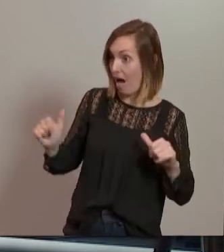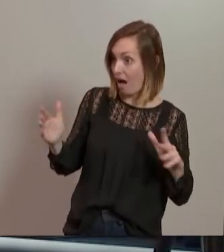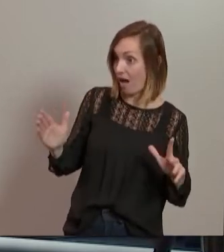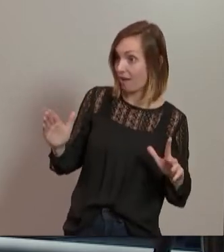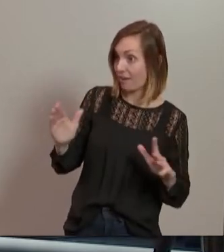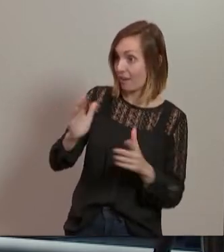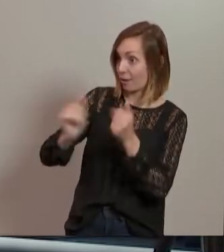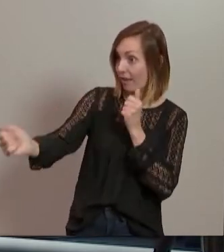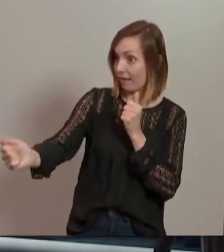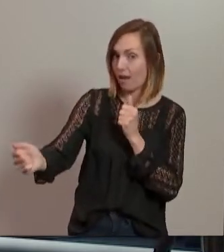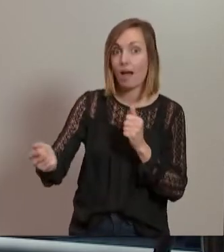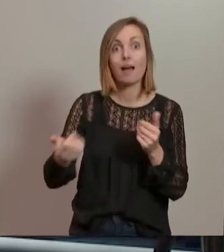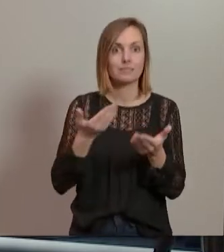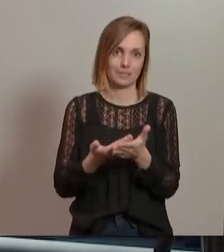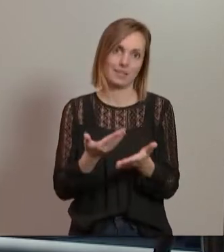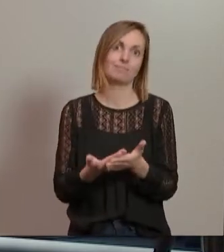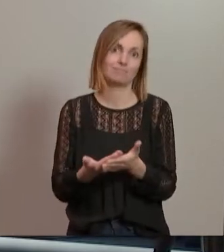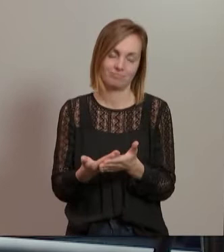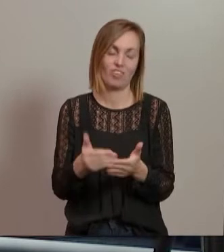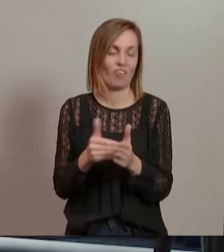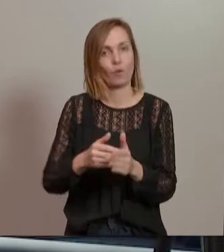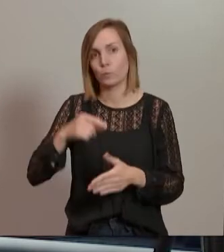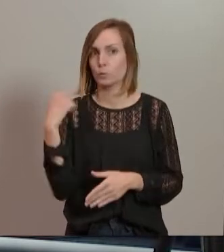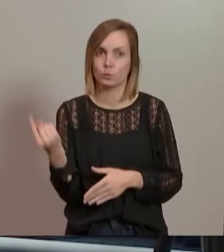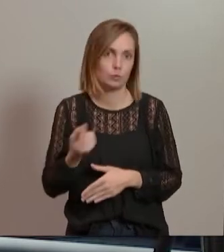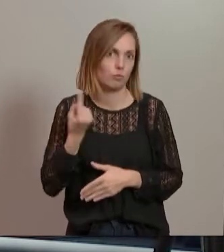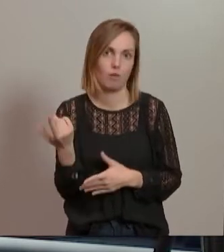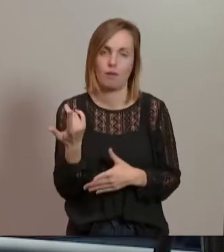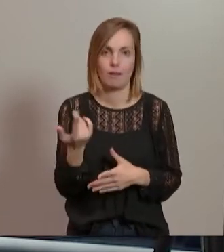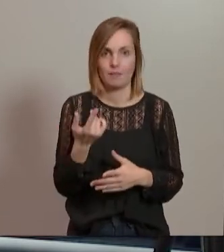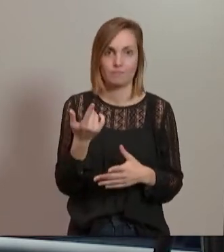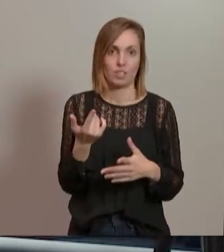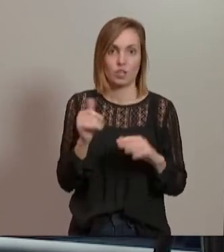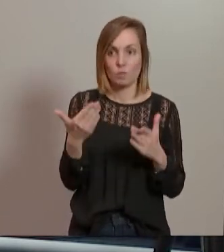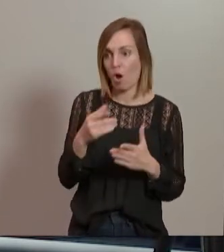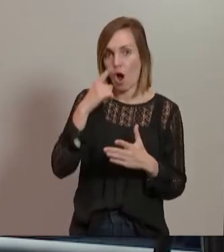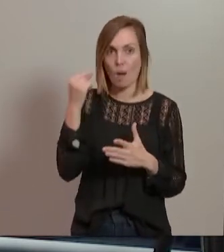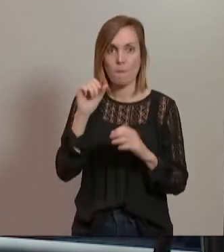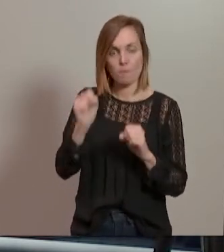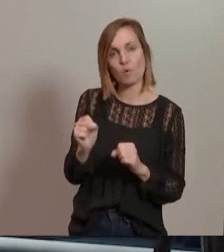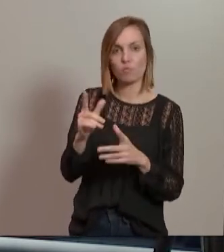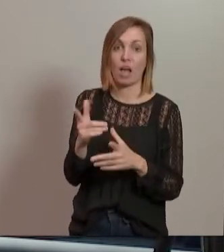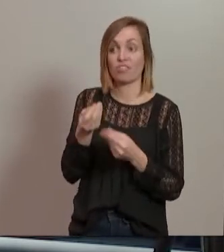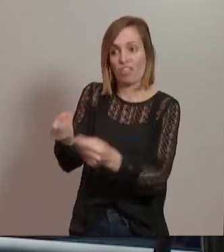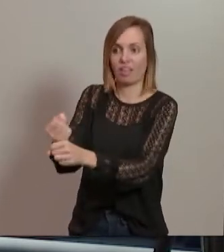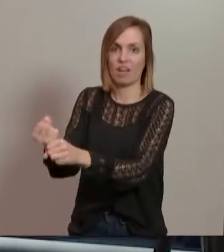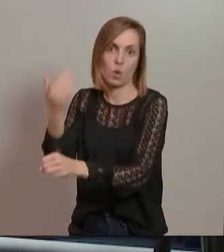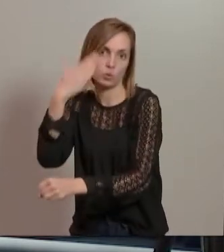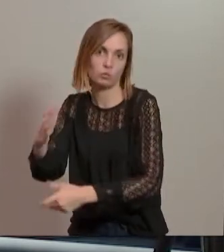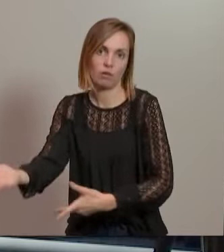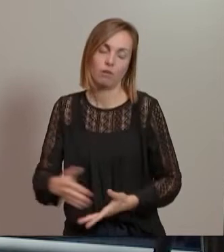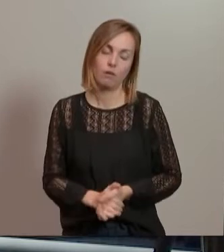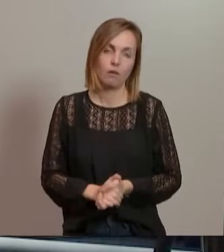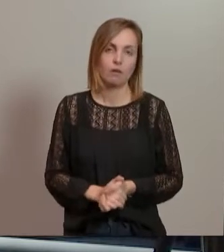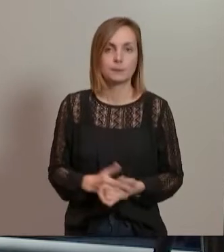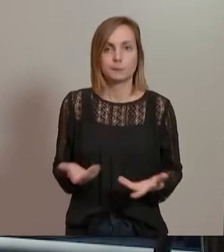mots-là, derrière, c'est quand même ça. On est encore et toujours sur l'exploitation de l'homme par l'homme. Donc là, je pense juste